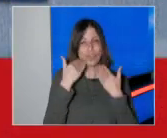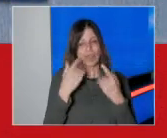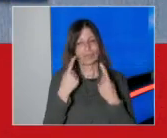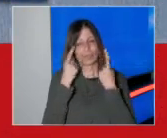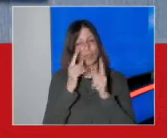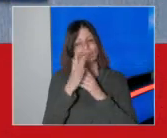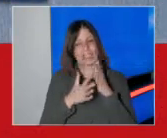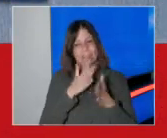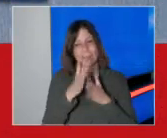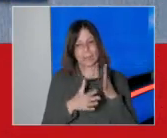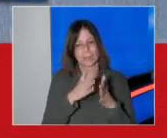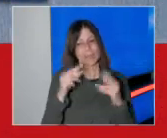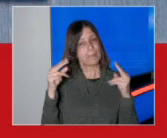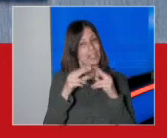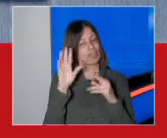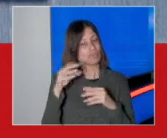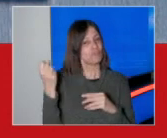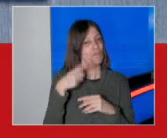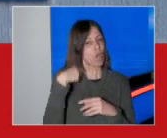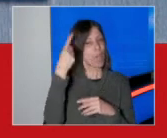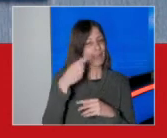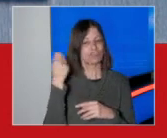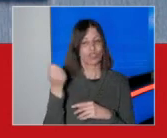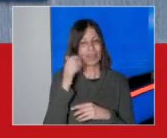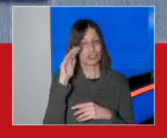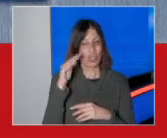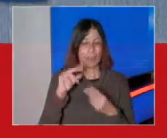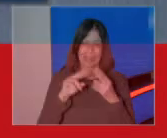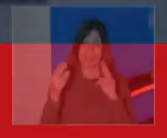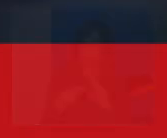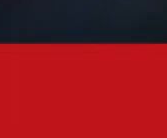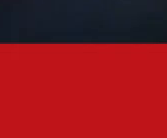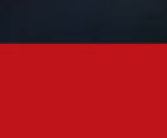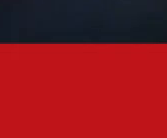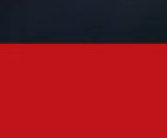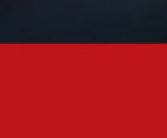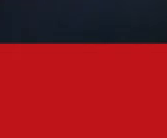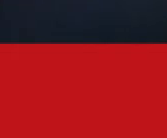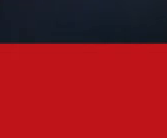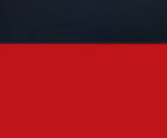התנמי על התרגום לשפת הסימנים, נתראה פה גם בשבוע הבא. שבת שלום, להתראות.